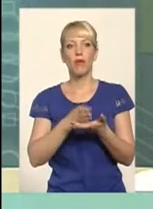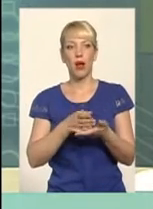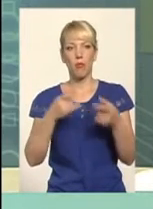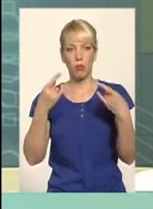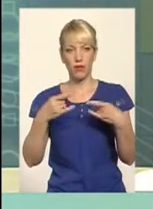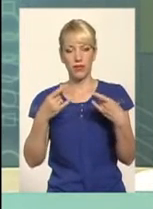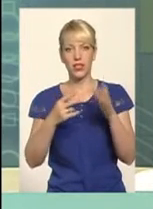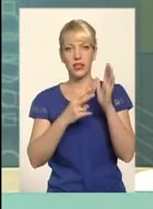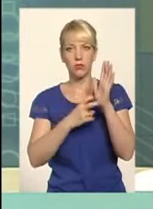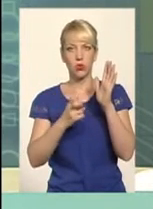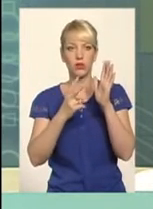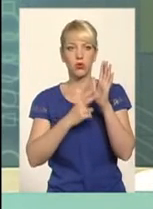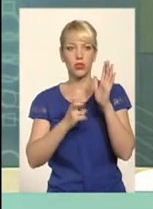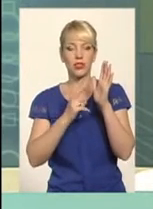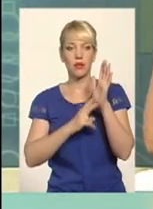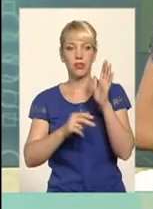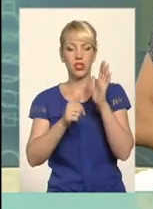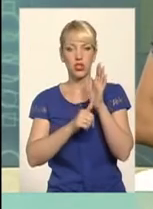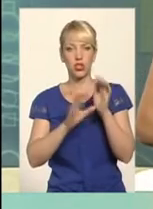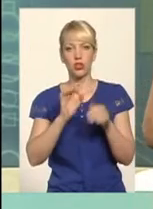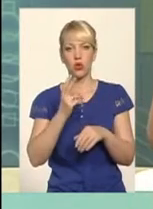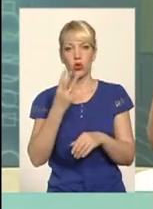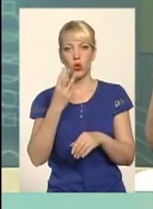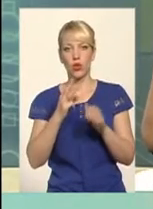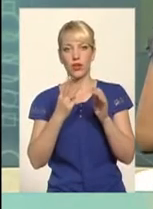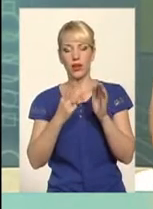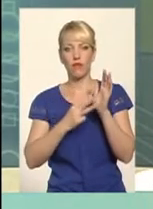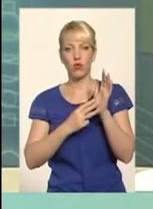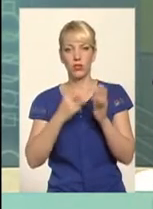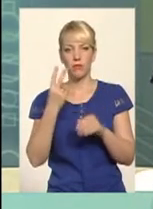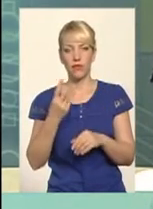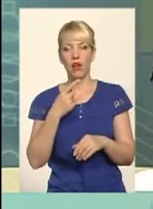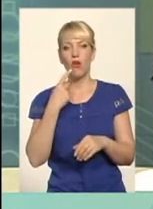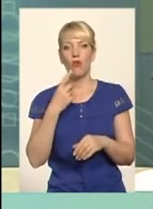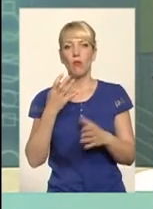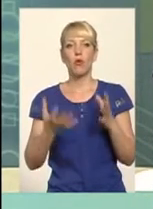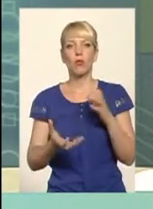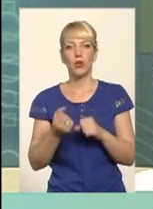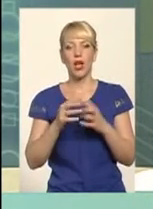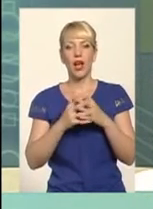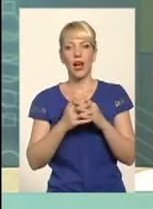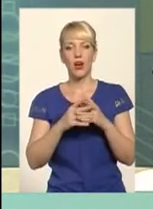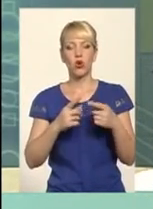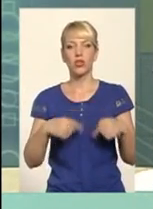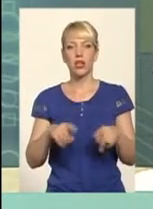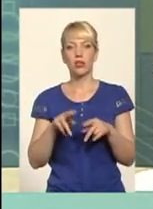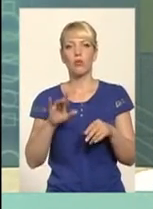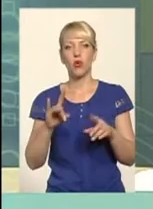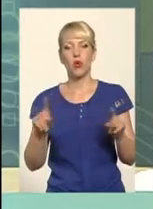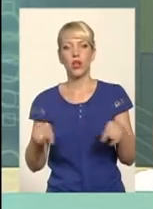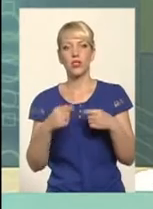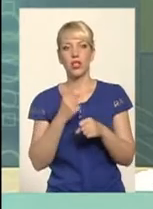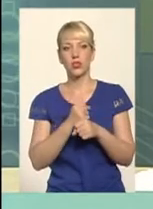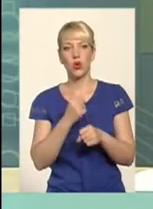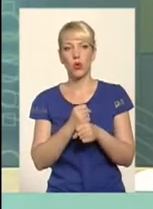незмінний 700-776, код міста Хмельницького 0382. Говоримо про підтримку агросектору, про організацію роботи